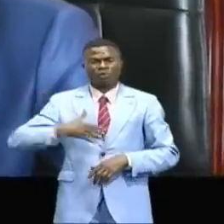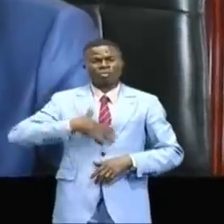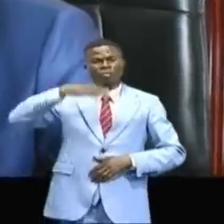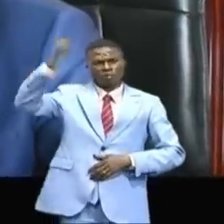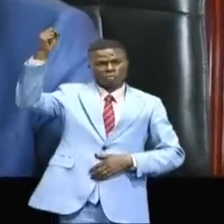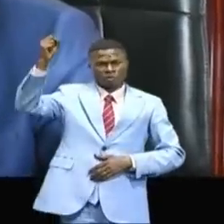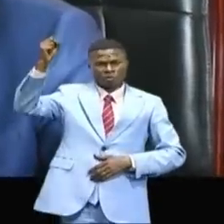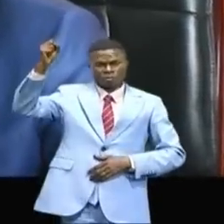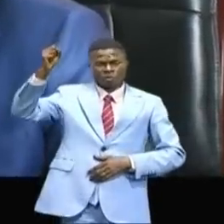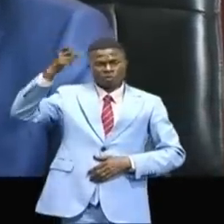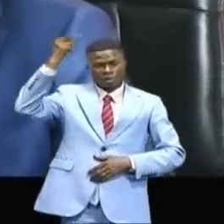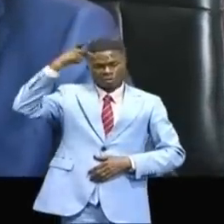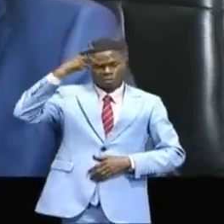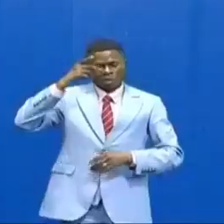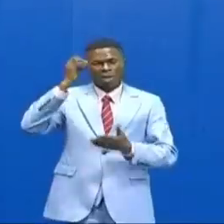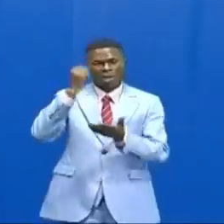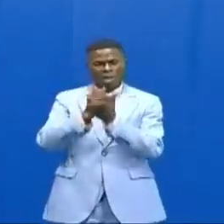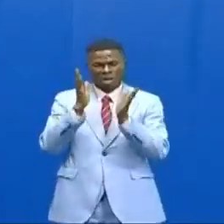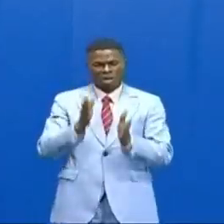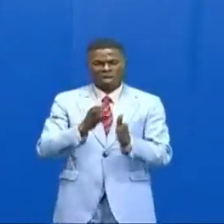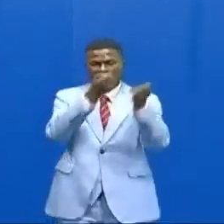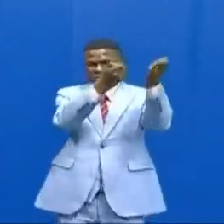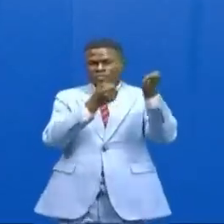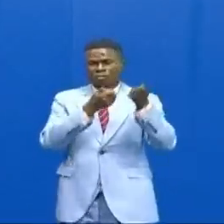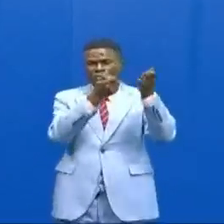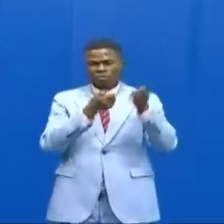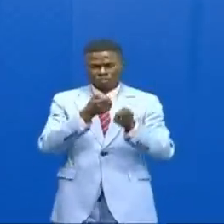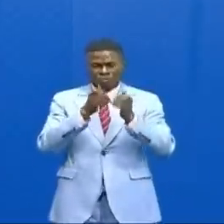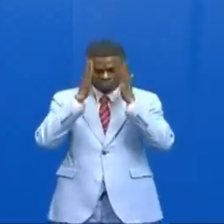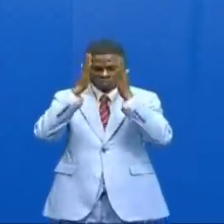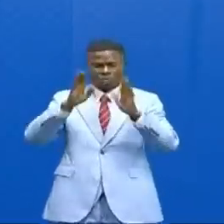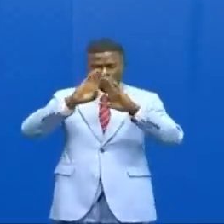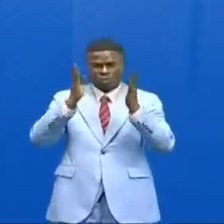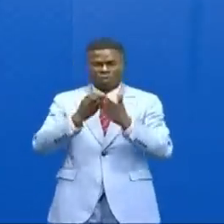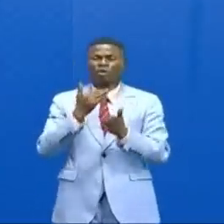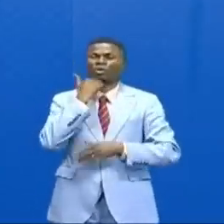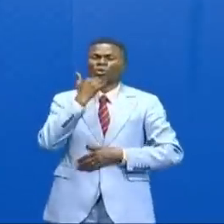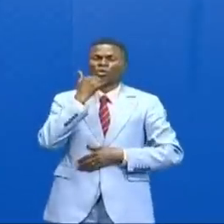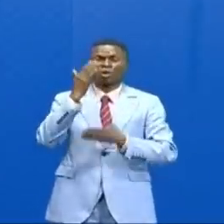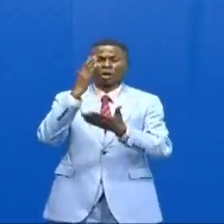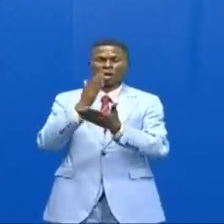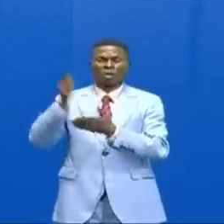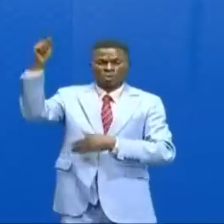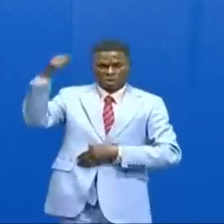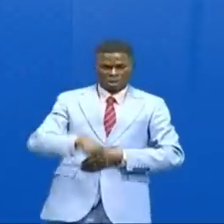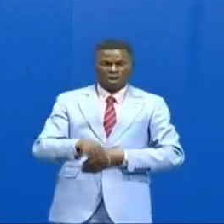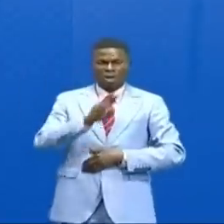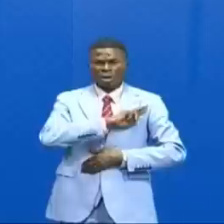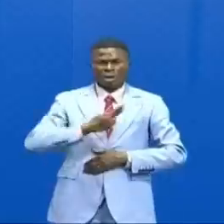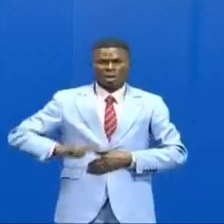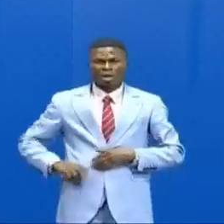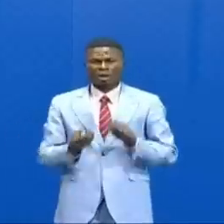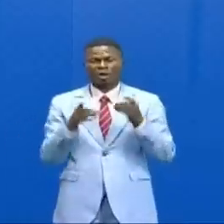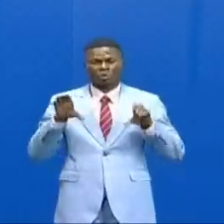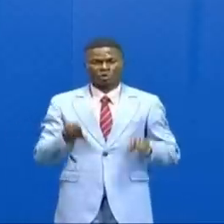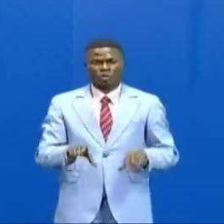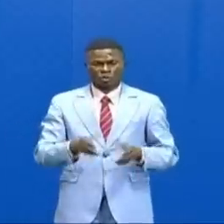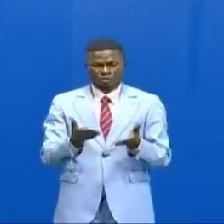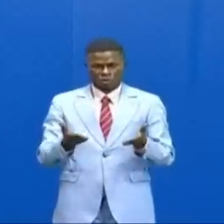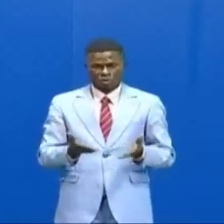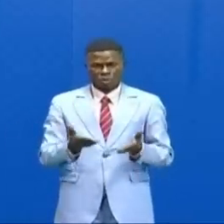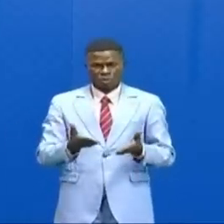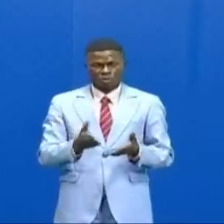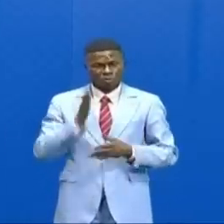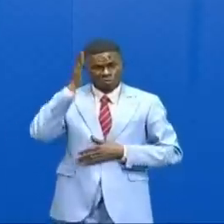et une percée politique et diplomatique qui attirera l'attention des investisseurs privés de venir en République démocratique du Congo.